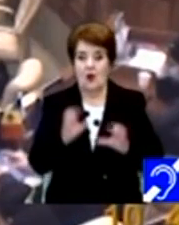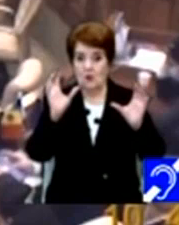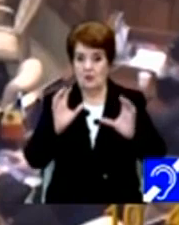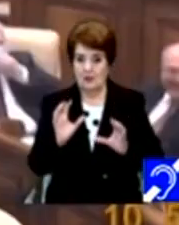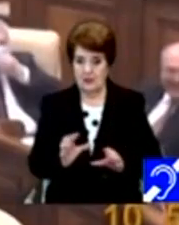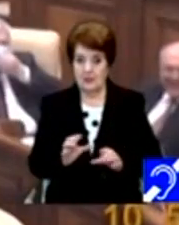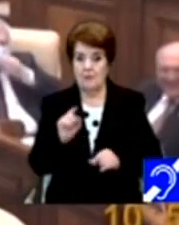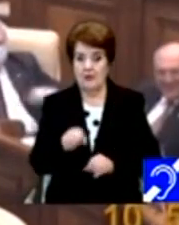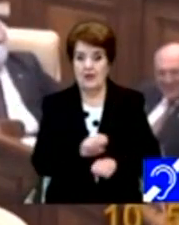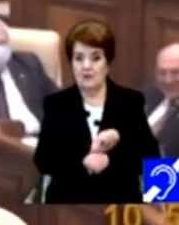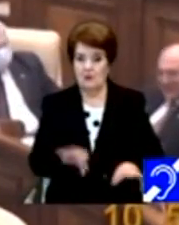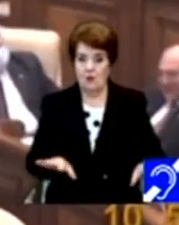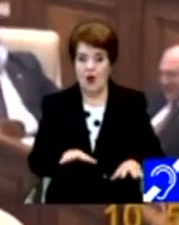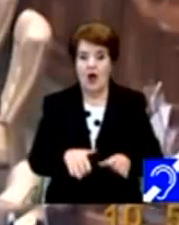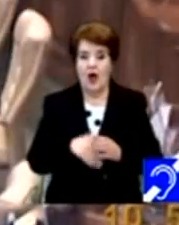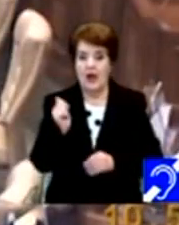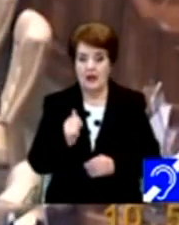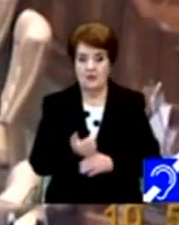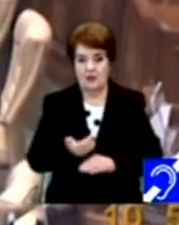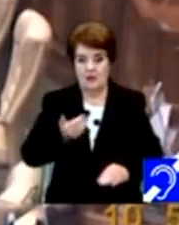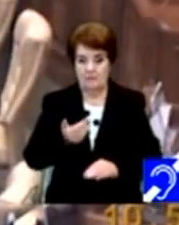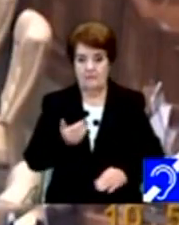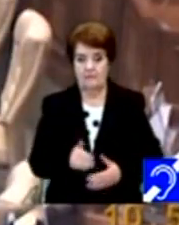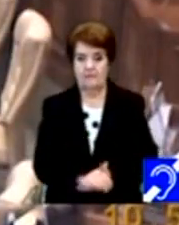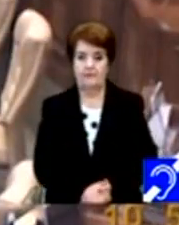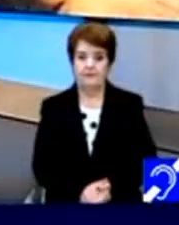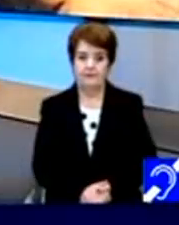constituționale pentru declanșarea alegerilor parlamentare anticipate.